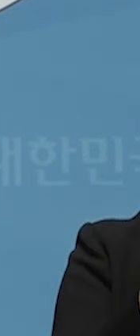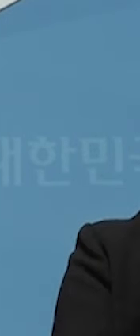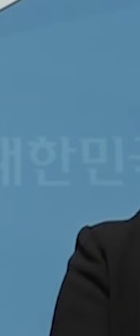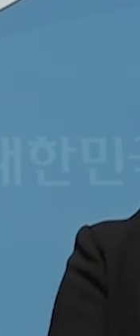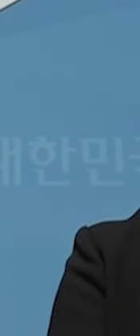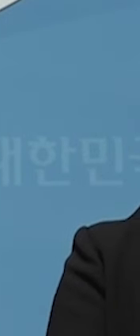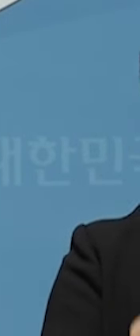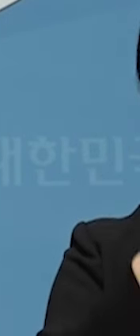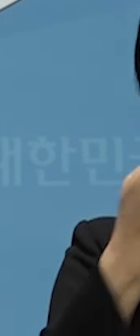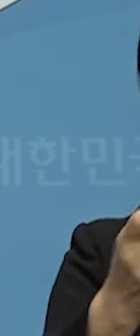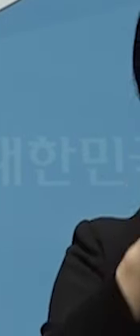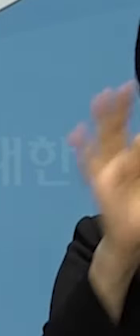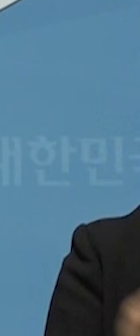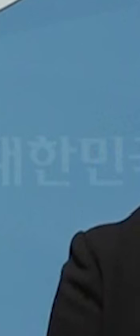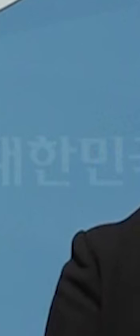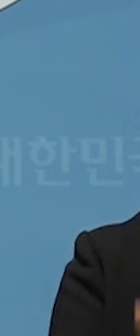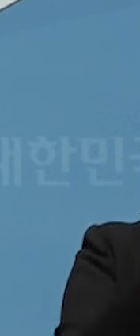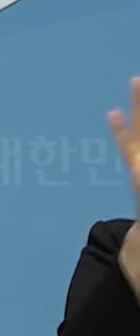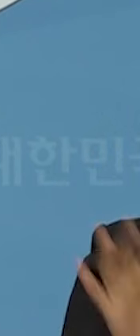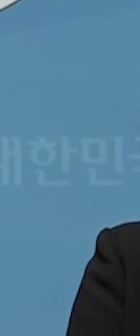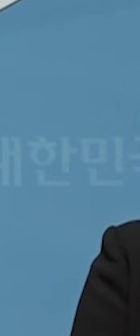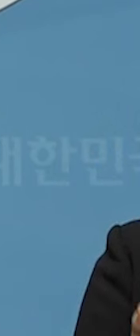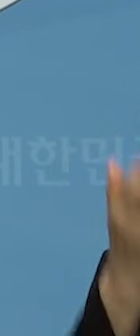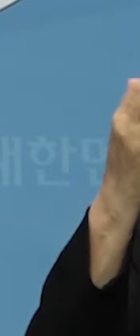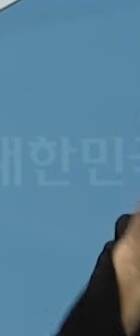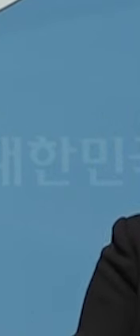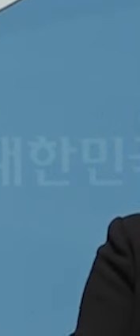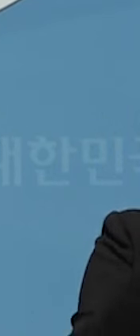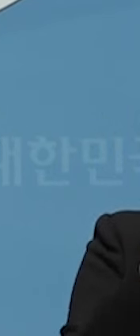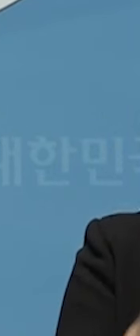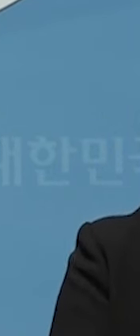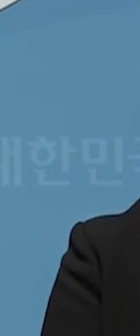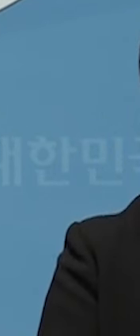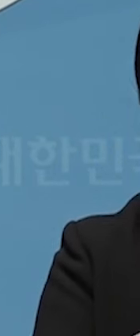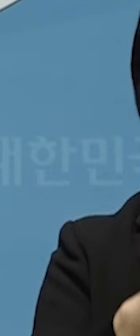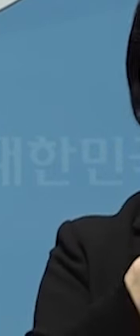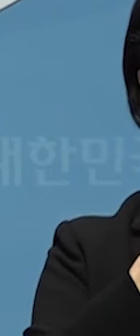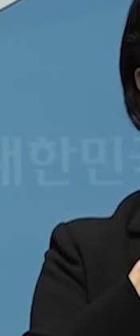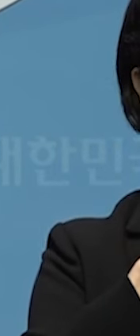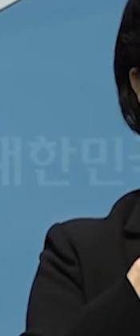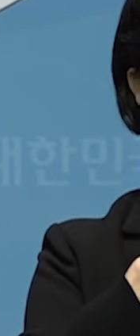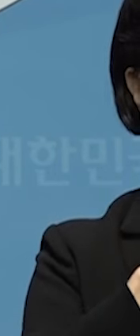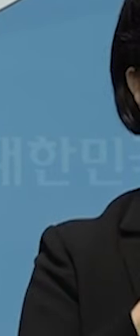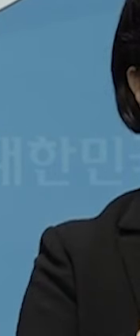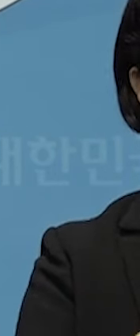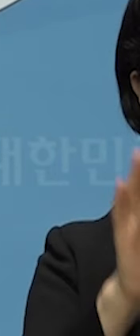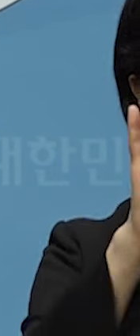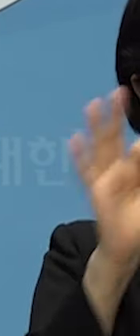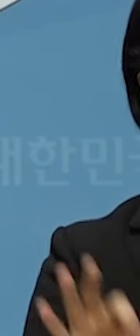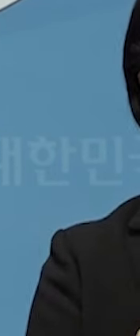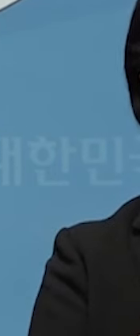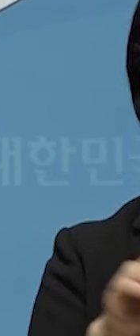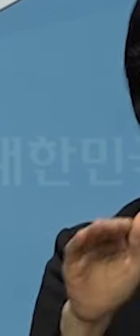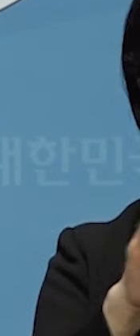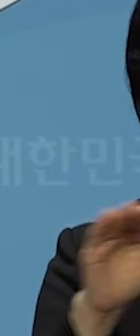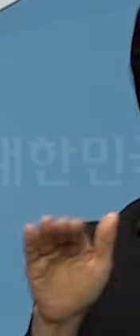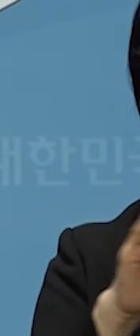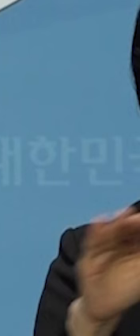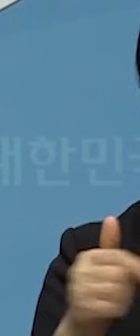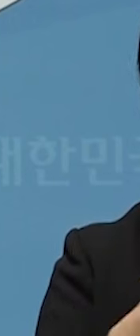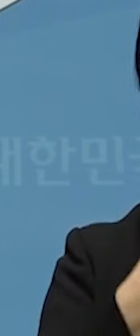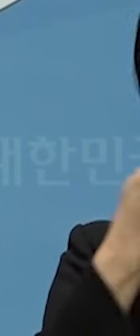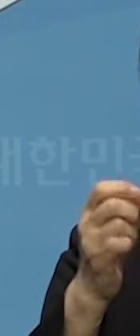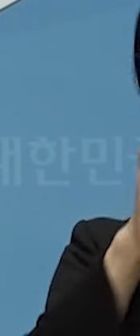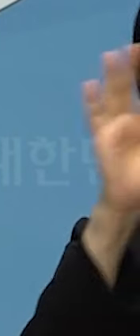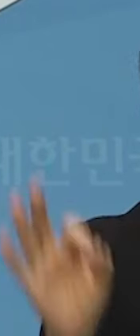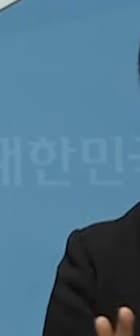국민체육진흥법에서는 환급률을 50% 이상으로 규정하고 있고 실제로는 약 60% 선에서